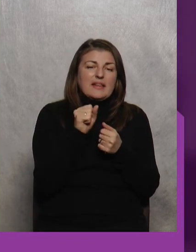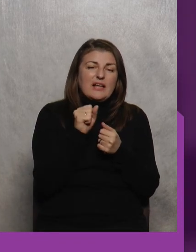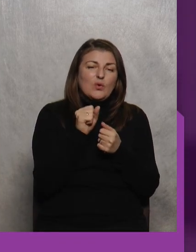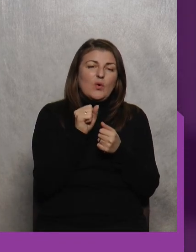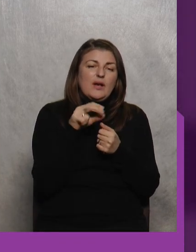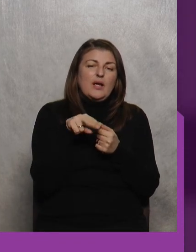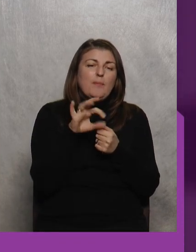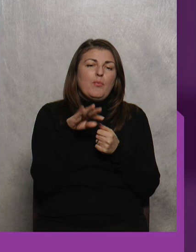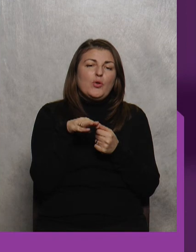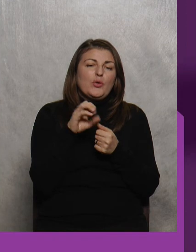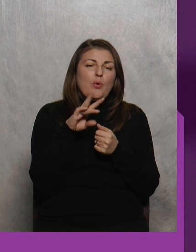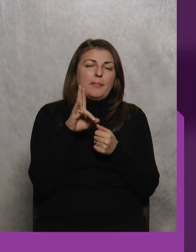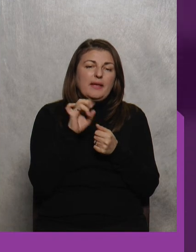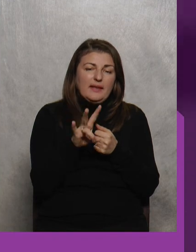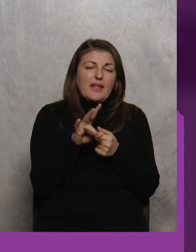Анатолій Потьомкін, да, категорія